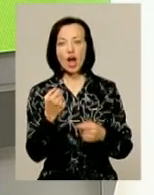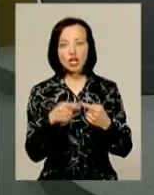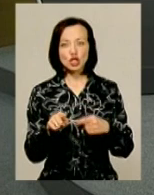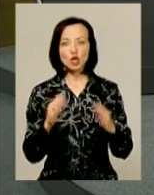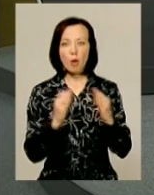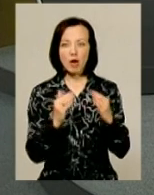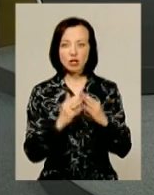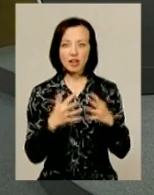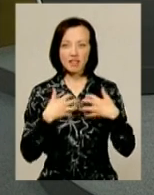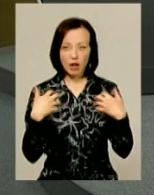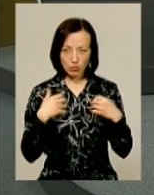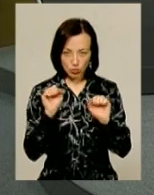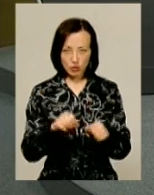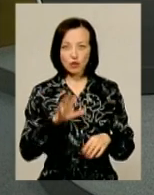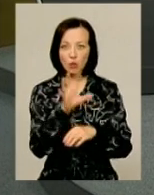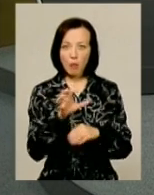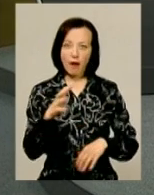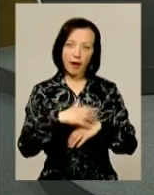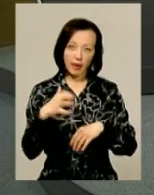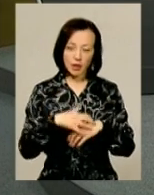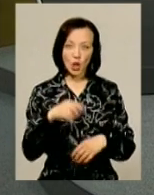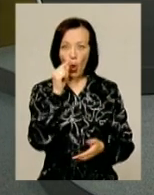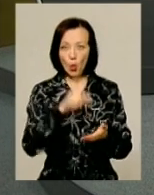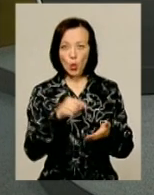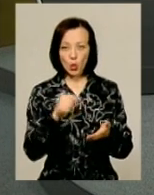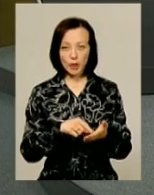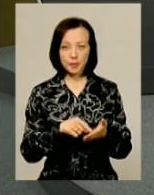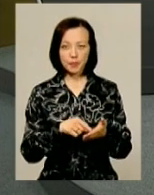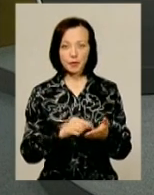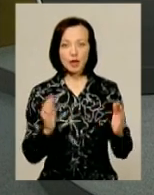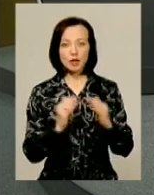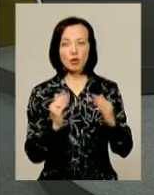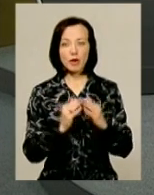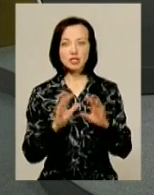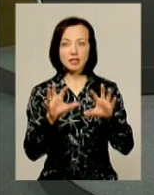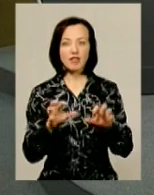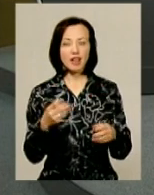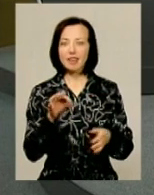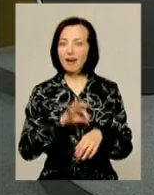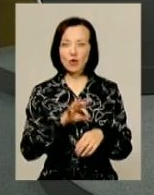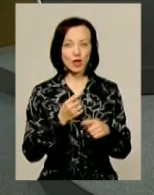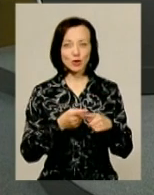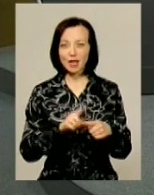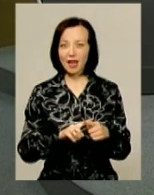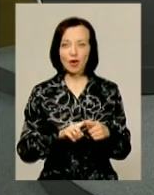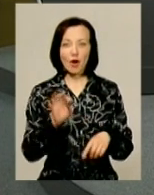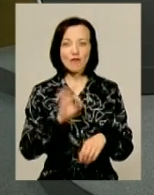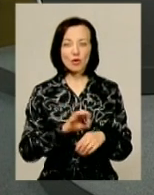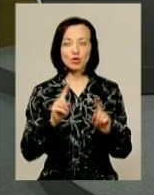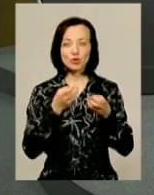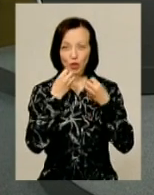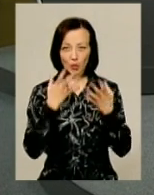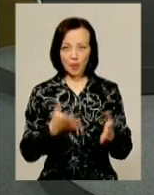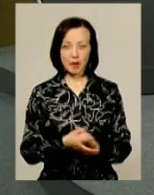домашніх тварин свійських? Можливо, собака, кіт, кури, птиця? Інші домашні тварини не хворіють цією хворобою, і це дуже добре, я